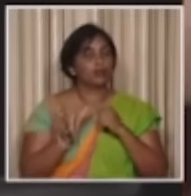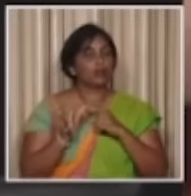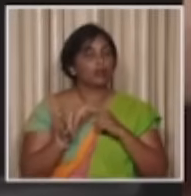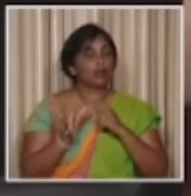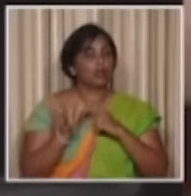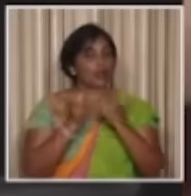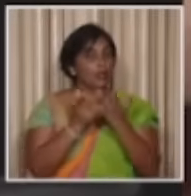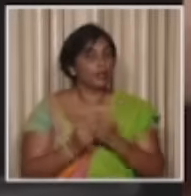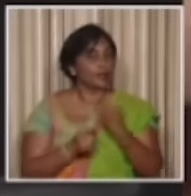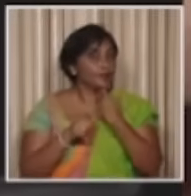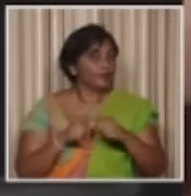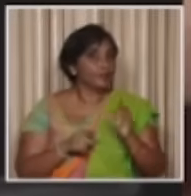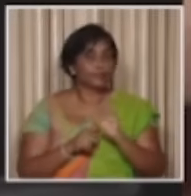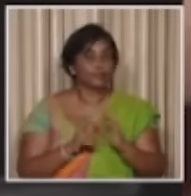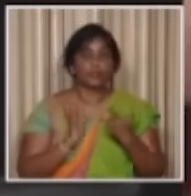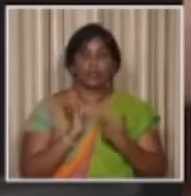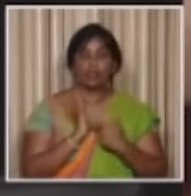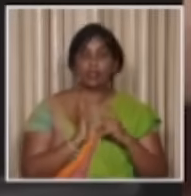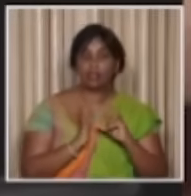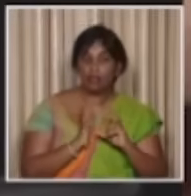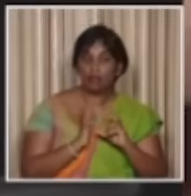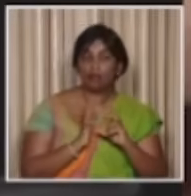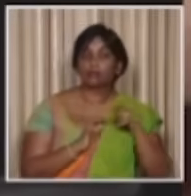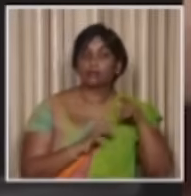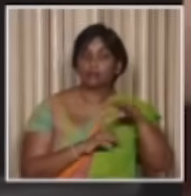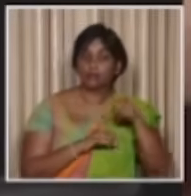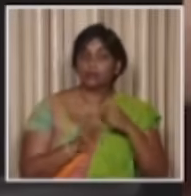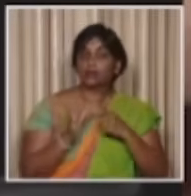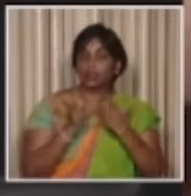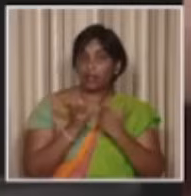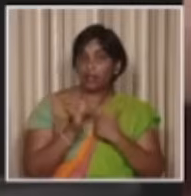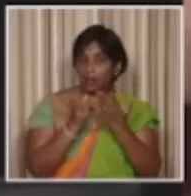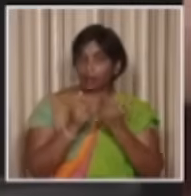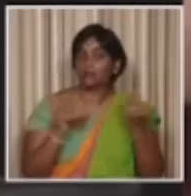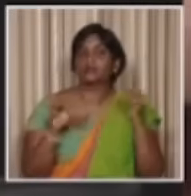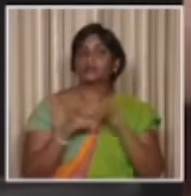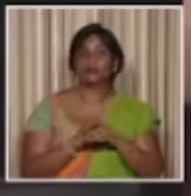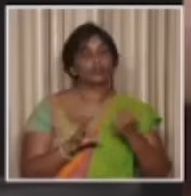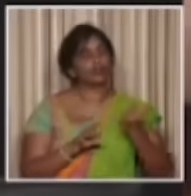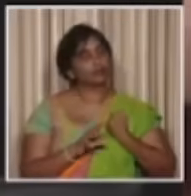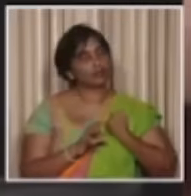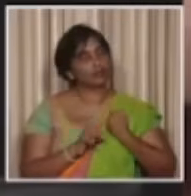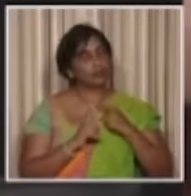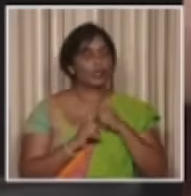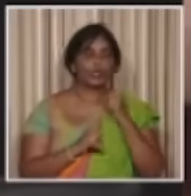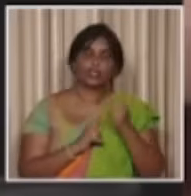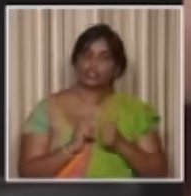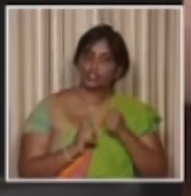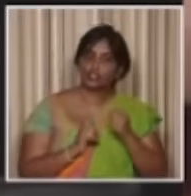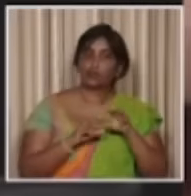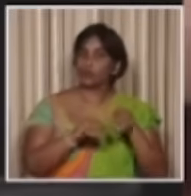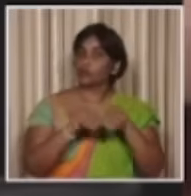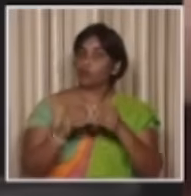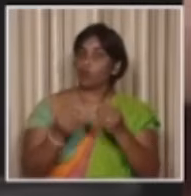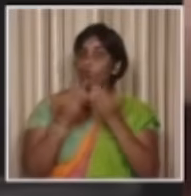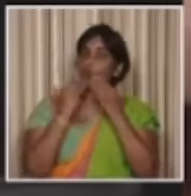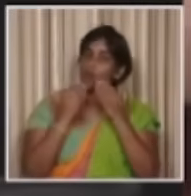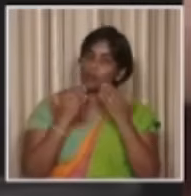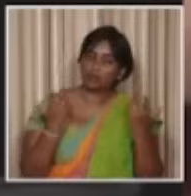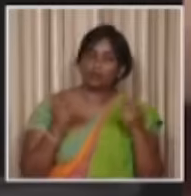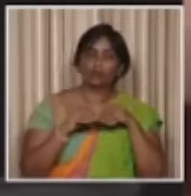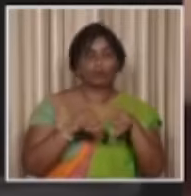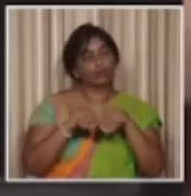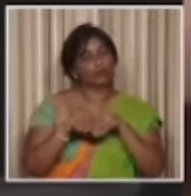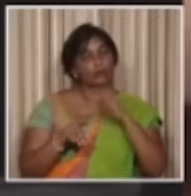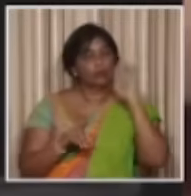වර්ගින් විතරක් නෙමෙයි. තාක්ෂණයේ තන්න අයත් මේ විගණනයට එකතු වෙන්න ඕනේ. ඒ කියන්නේ වෛද්‍යවරු වෙන්න පුළුවන්, ඉංජිනේරුවෝ වෙන්න පුළුවන්, කෘෂිකර්ම උපදේශකයෝ වෙන්න පුළුවන්,